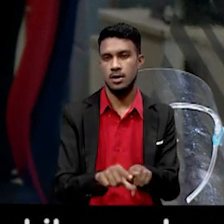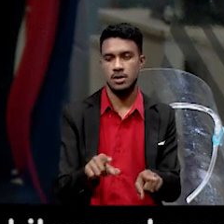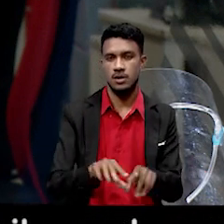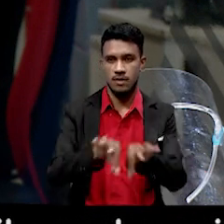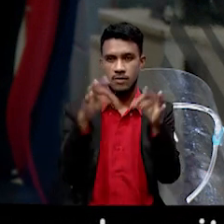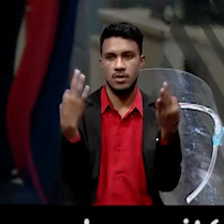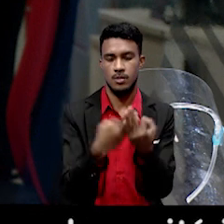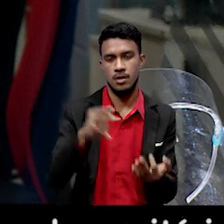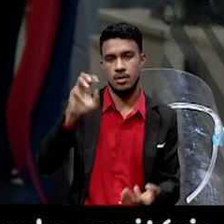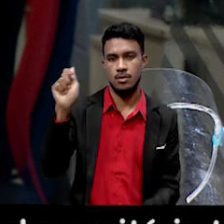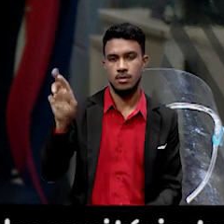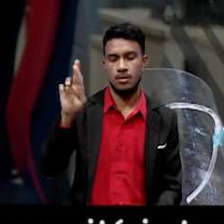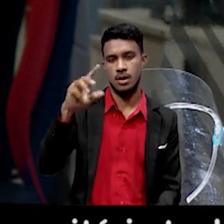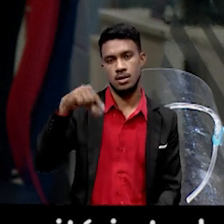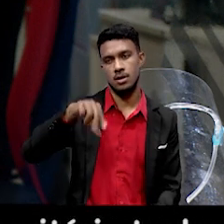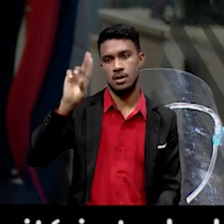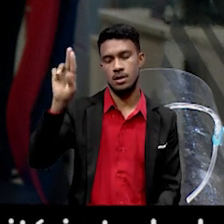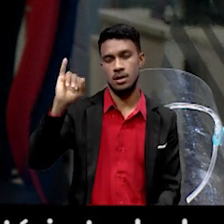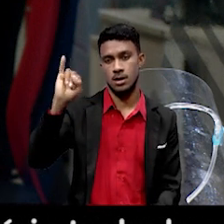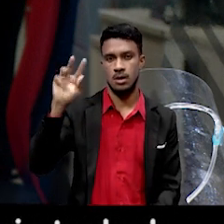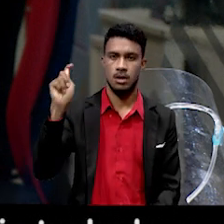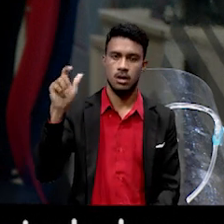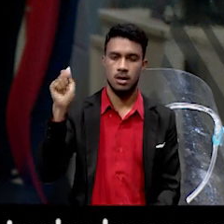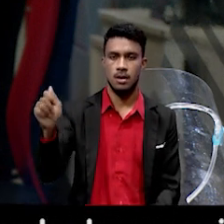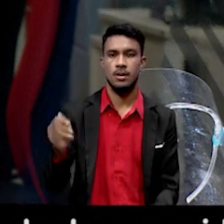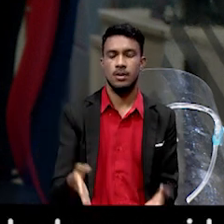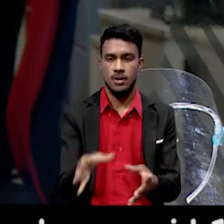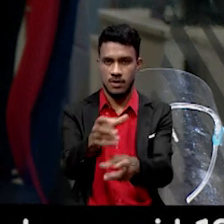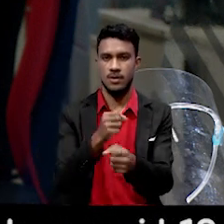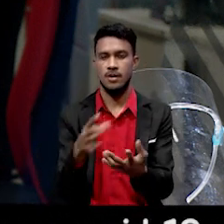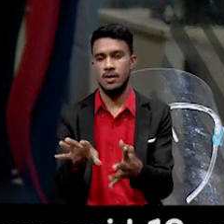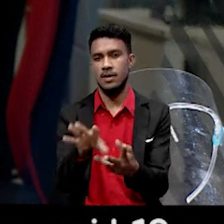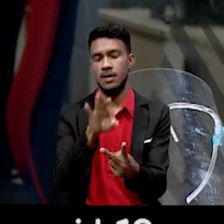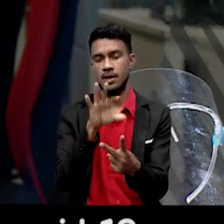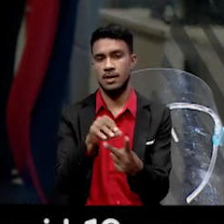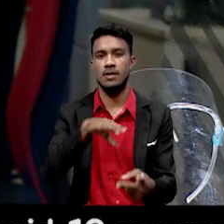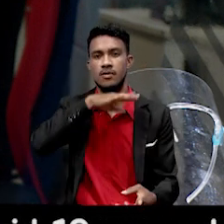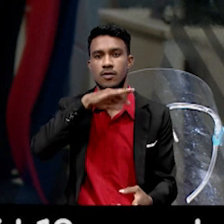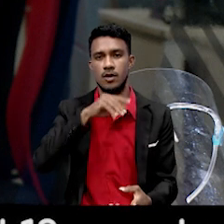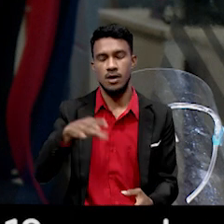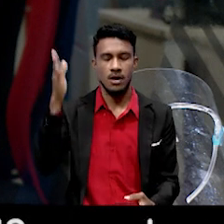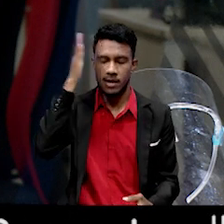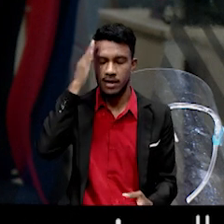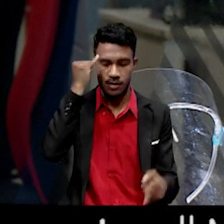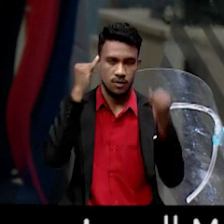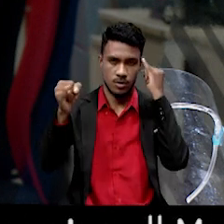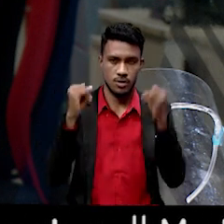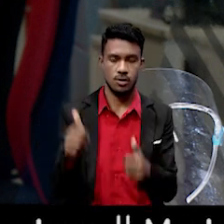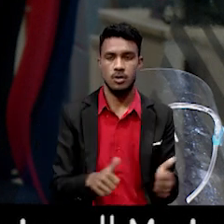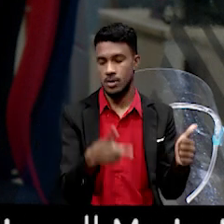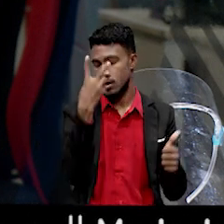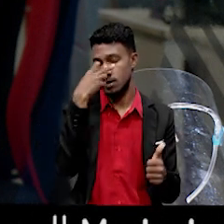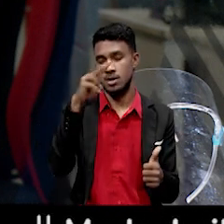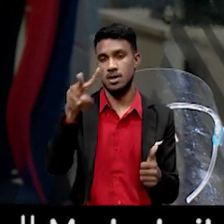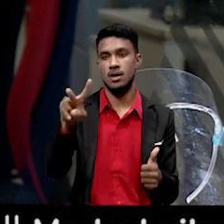familia markita suare sirane moris ne be depende balisu. Atau atene kliang kona basuntu ne tuir mai